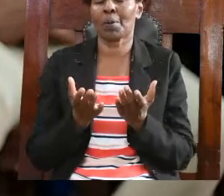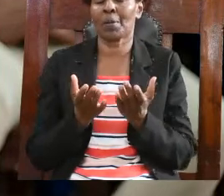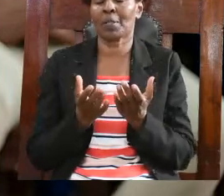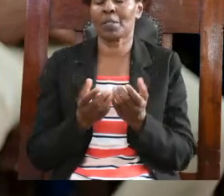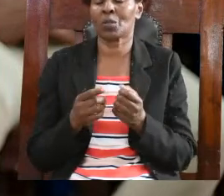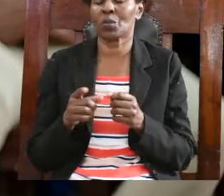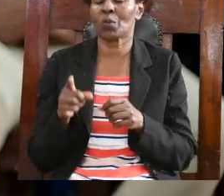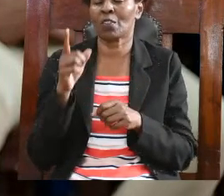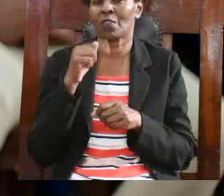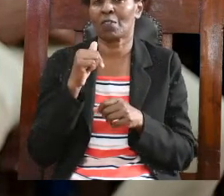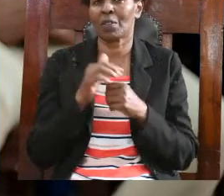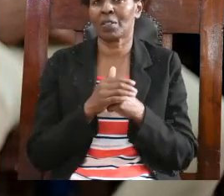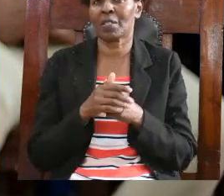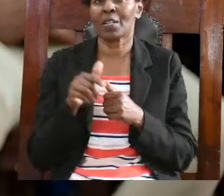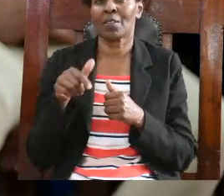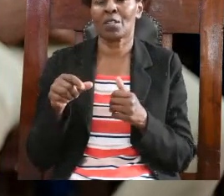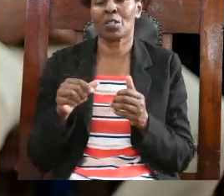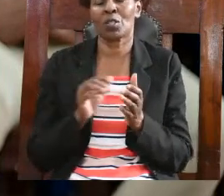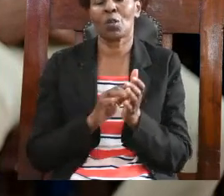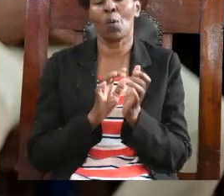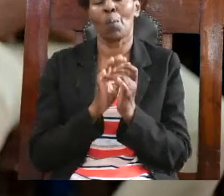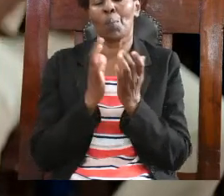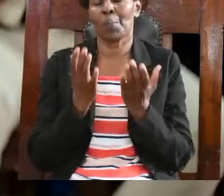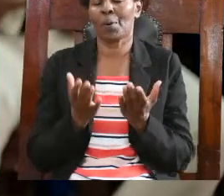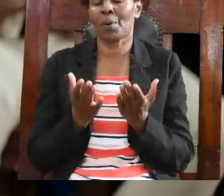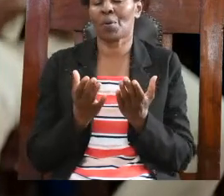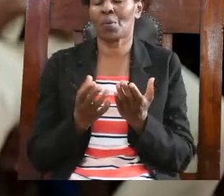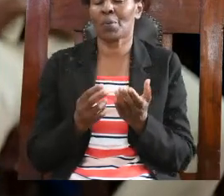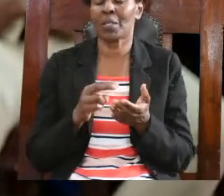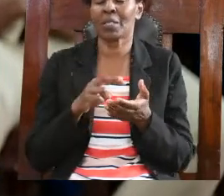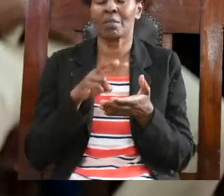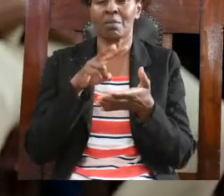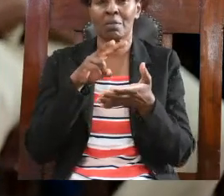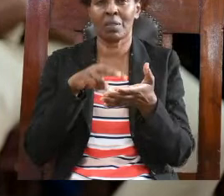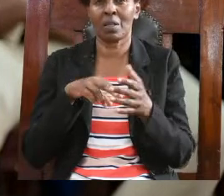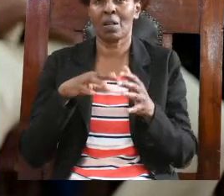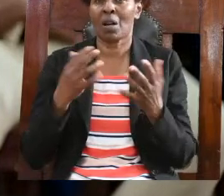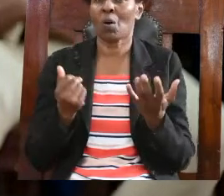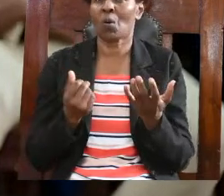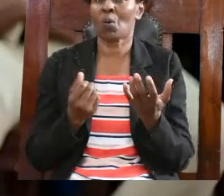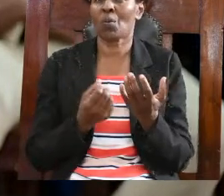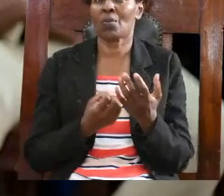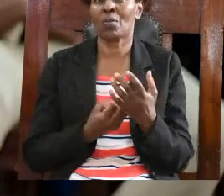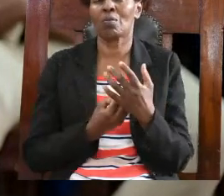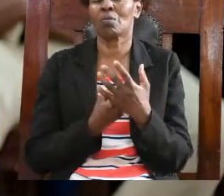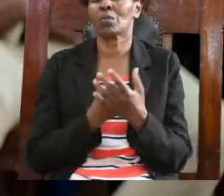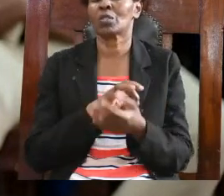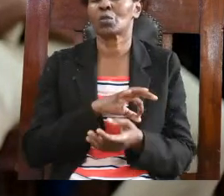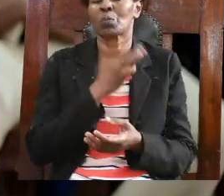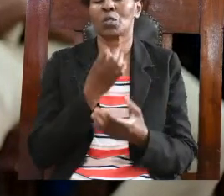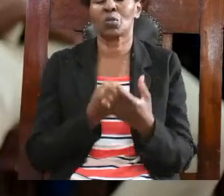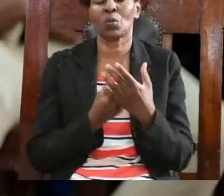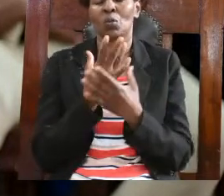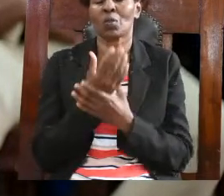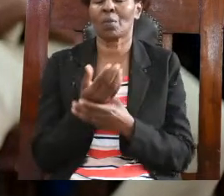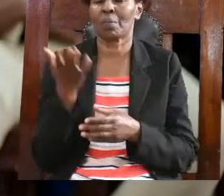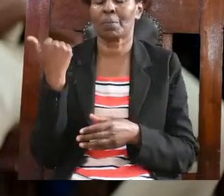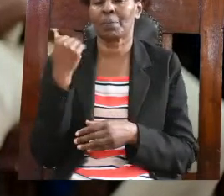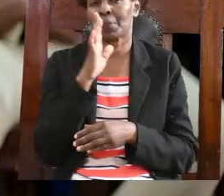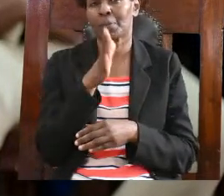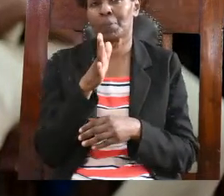Na katika kitabu hiki tunaangalia hali ya ukomavu wa kiroho. Jumapili